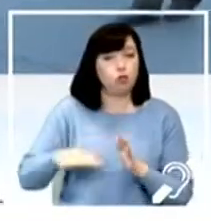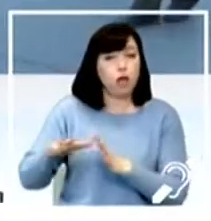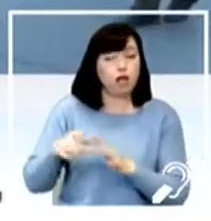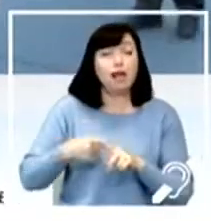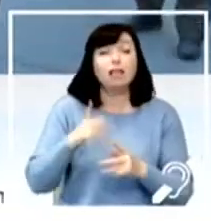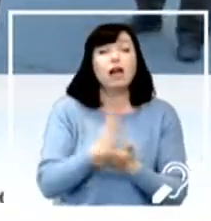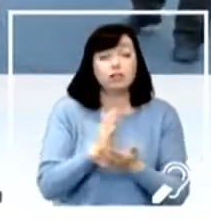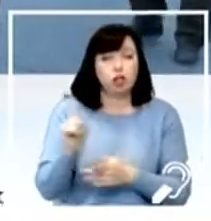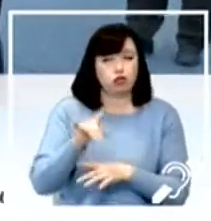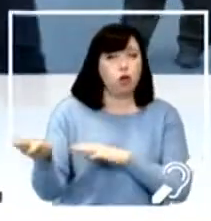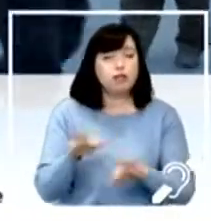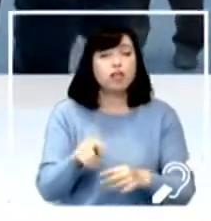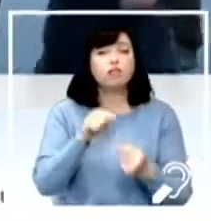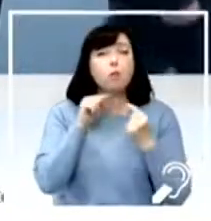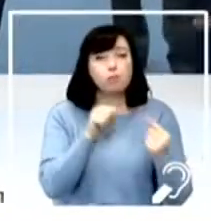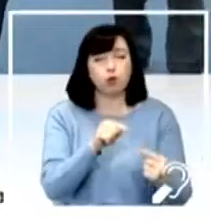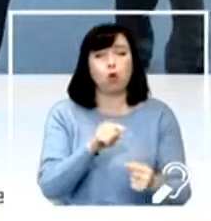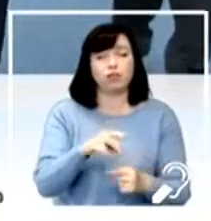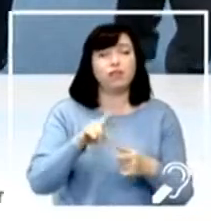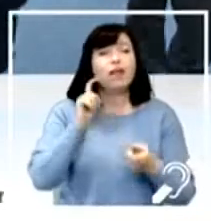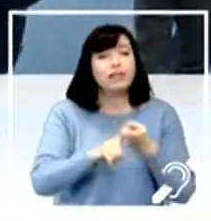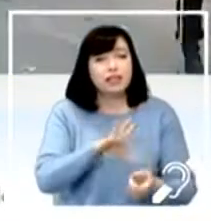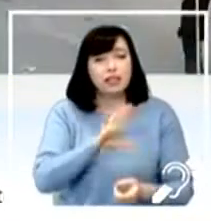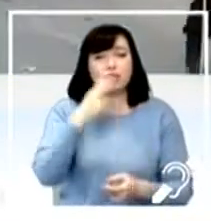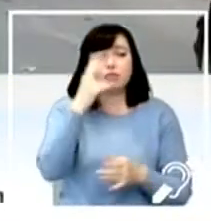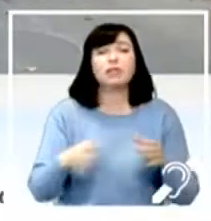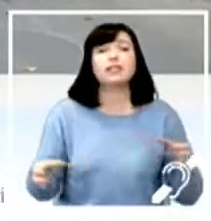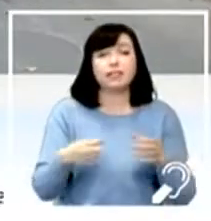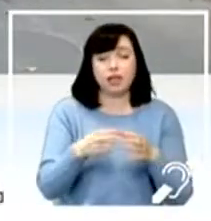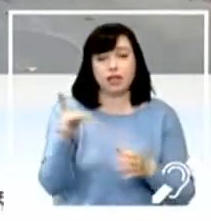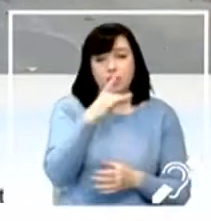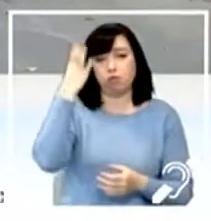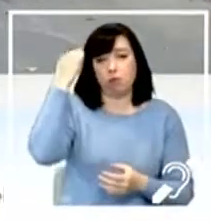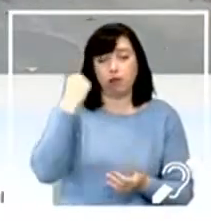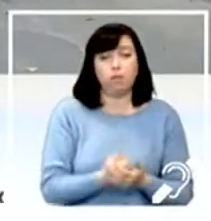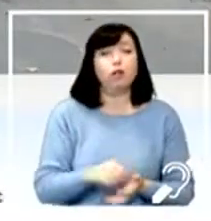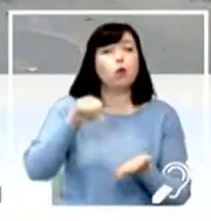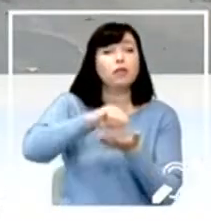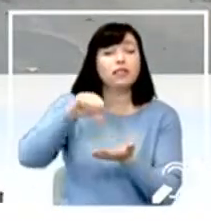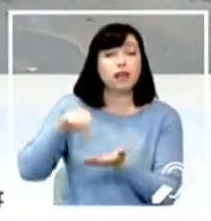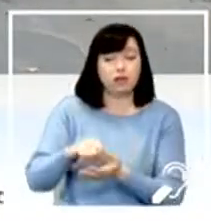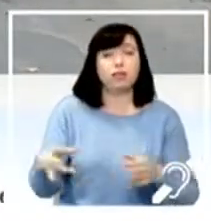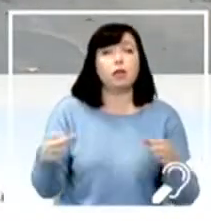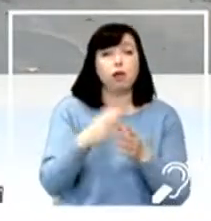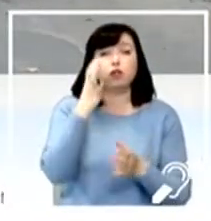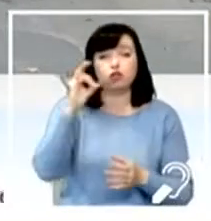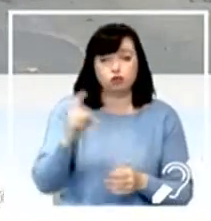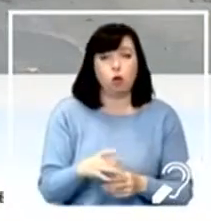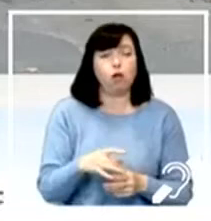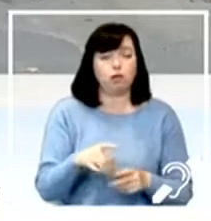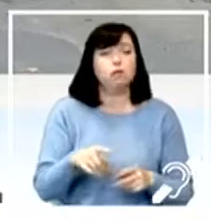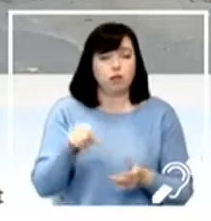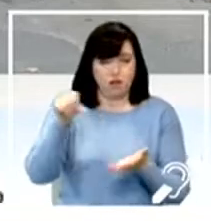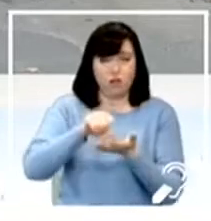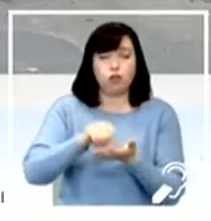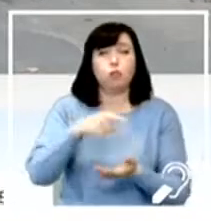că acționează împotriva suveranității și independenței Republicii Moldova. Reprezentanții partidului Șor au venit cu o reacție.